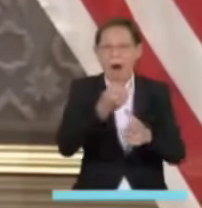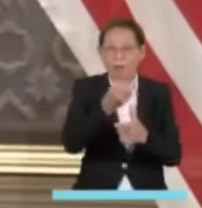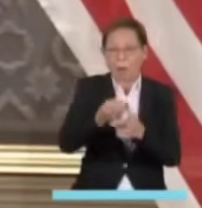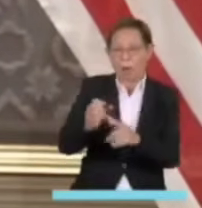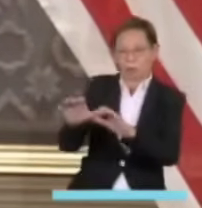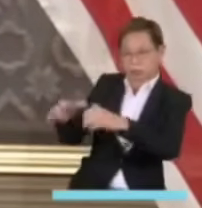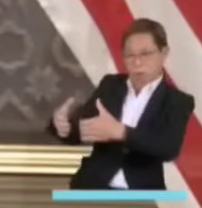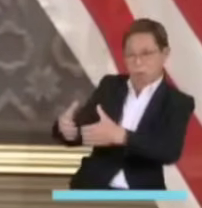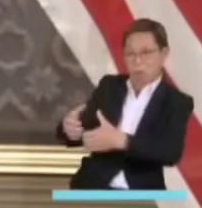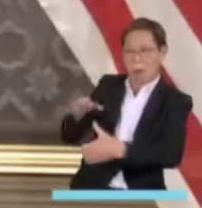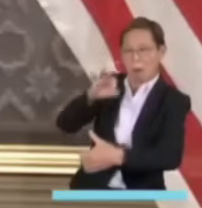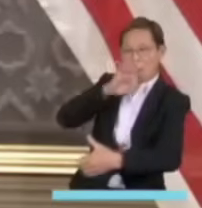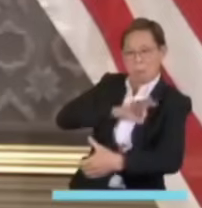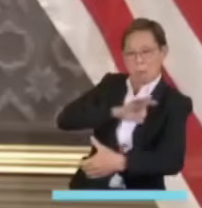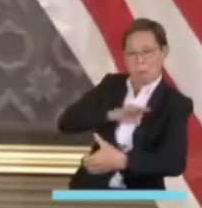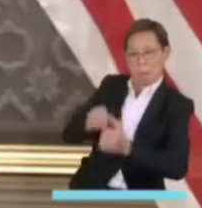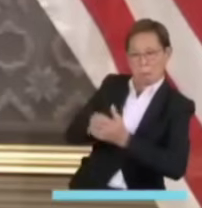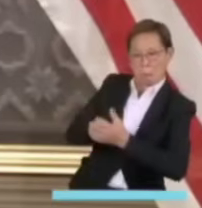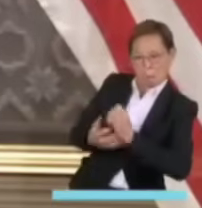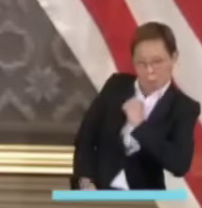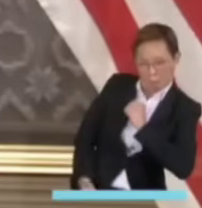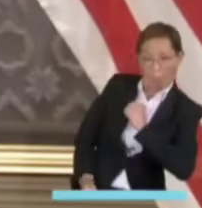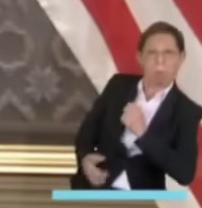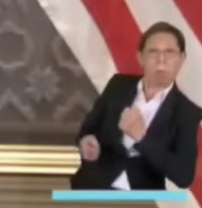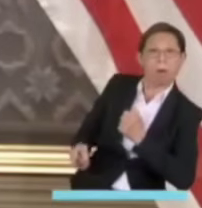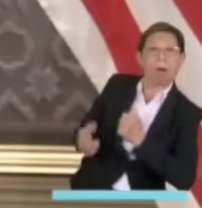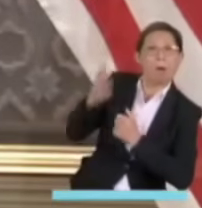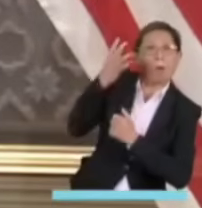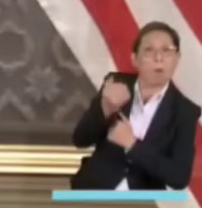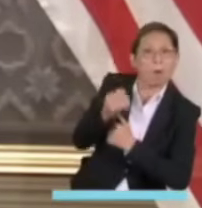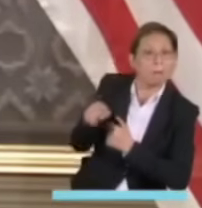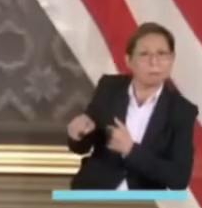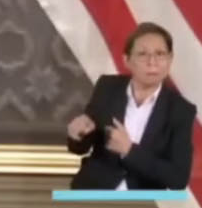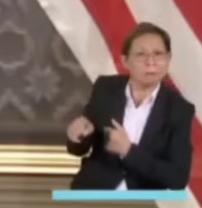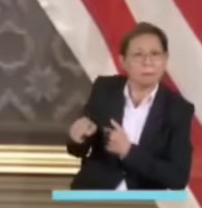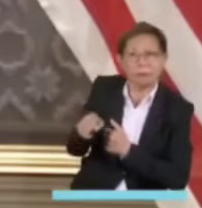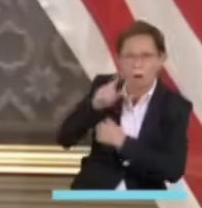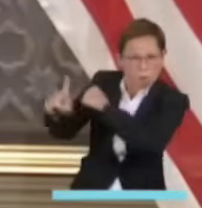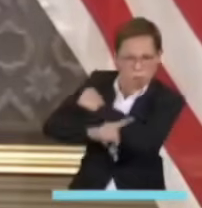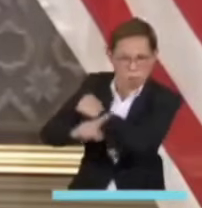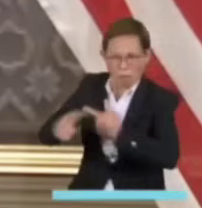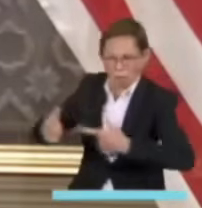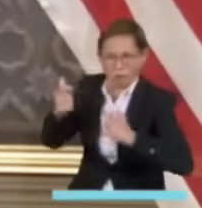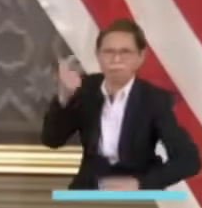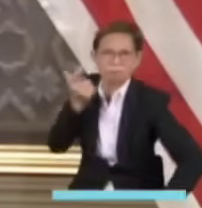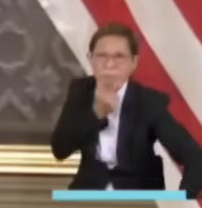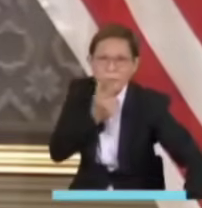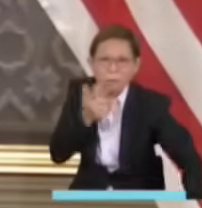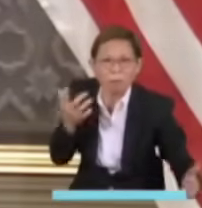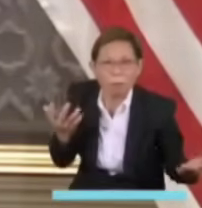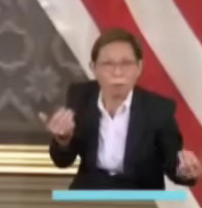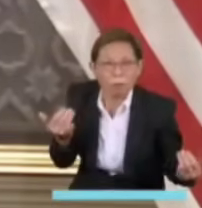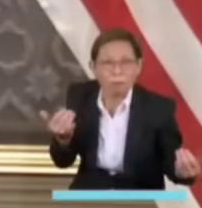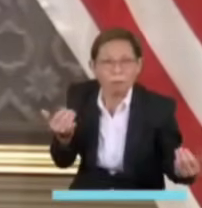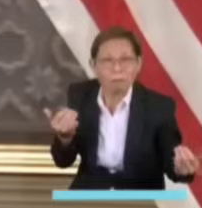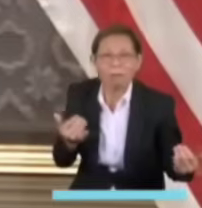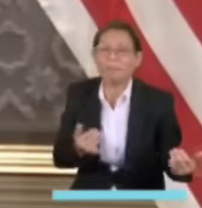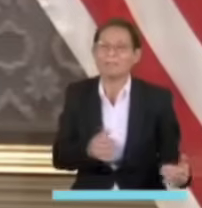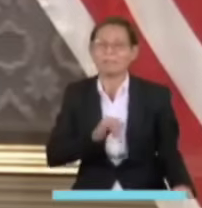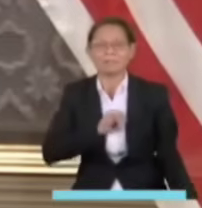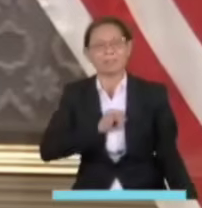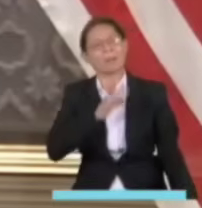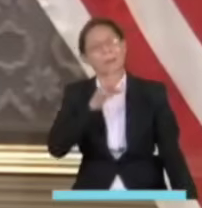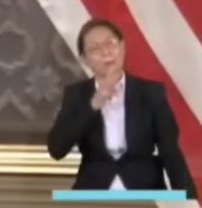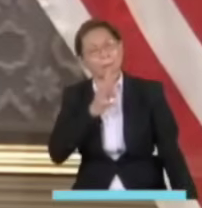kelompok yang mengaut kekayaan begitu besar, mengapa mereka tidak dihukum segera? Saya mahu